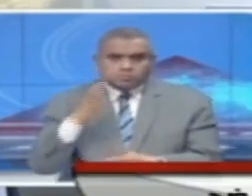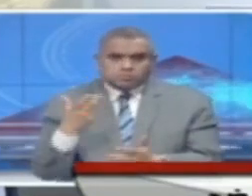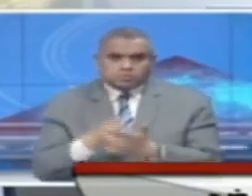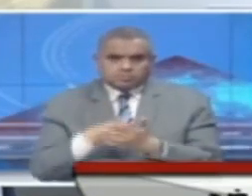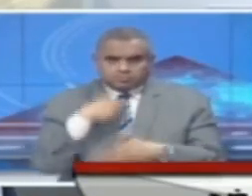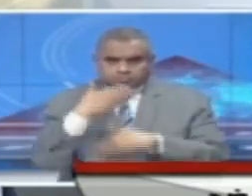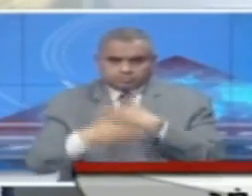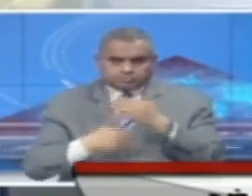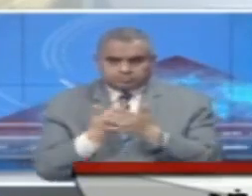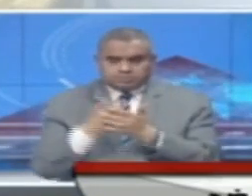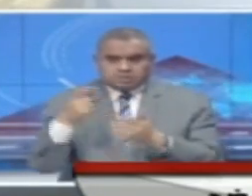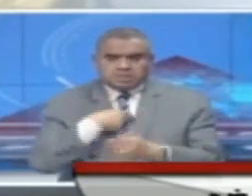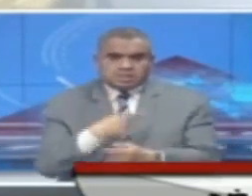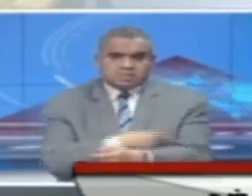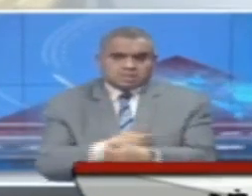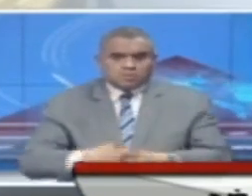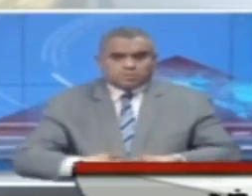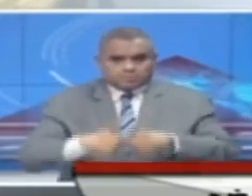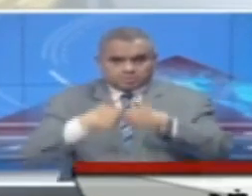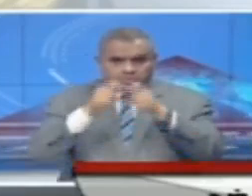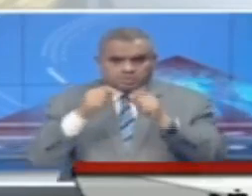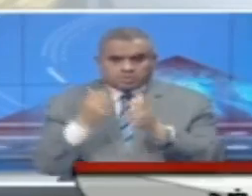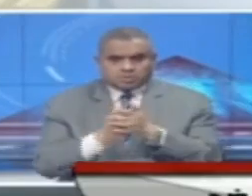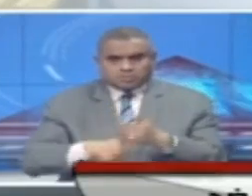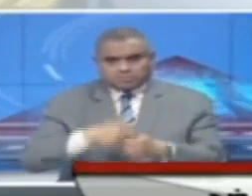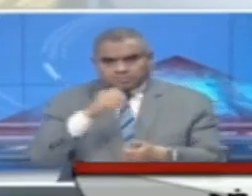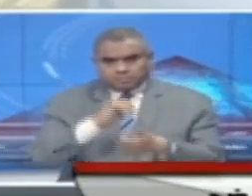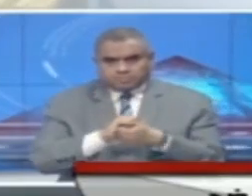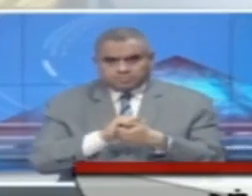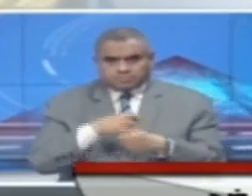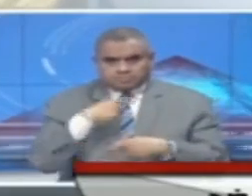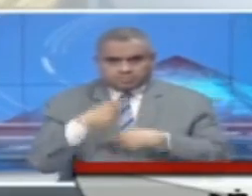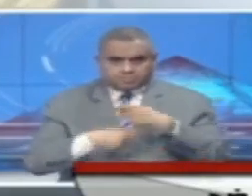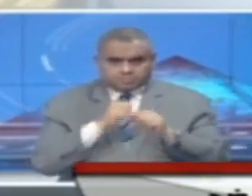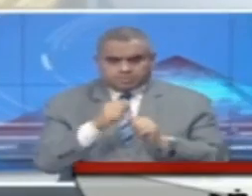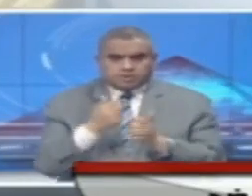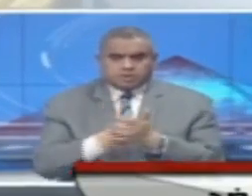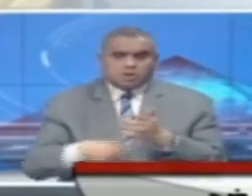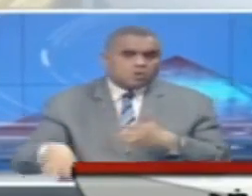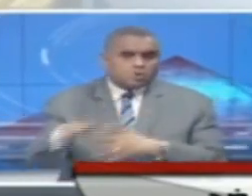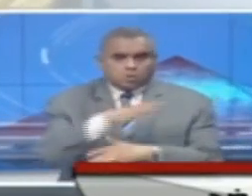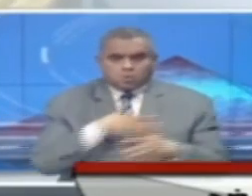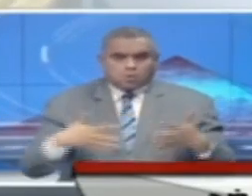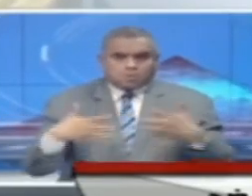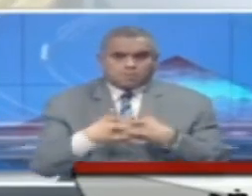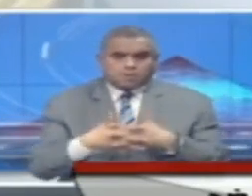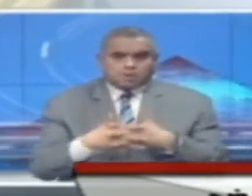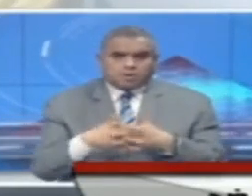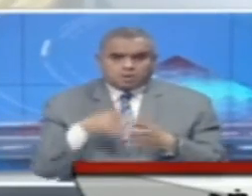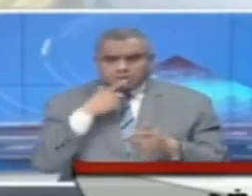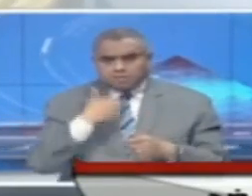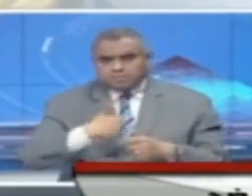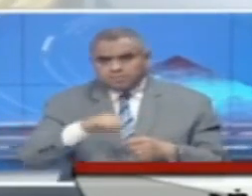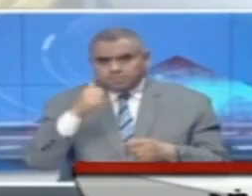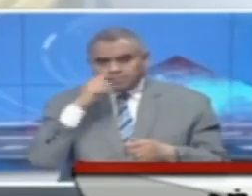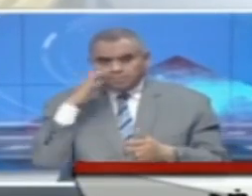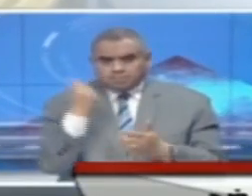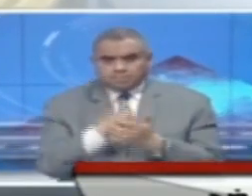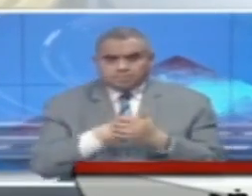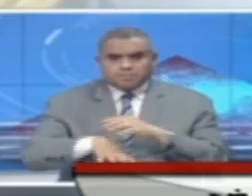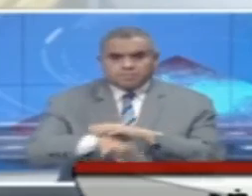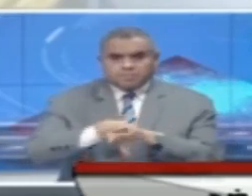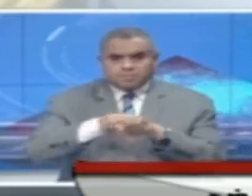هم يحصلوا على اللقاح. وطبعا كما اعلن فخامة الرئيس الجمهورية اليوم ان بالامس تم انتاج